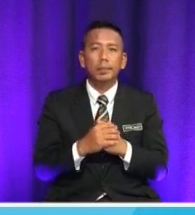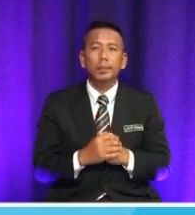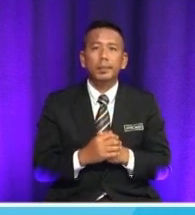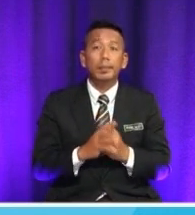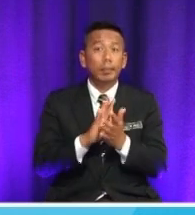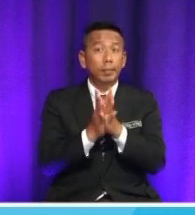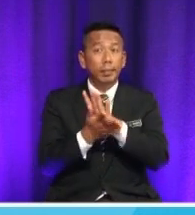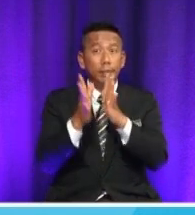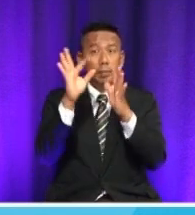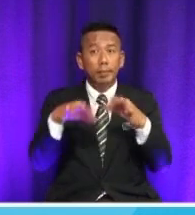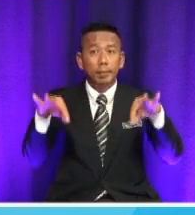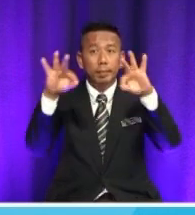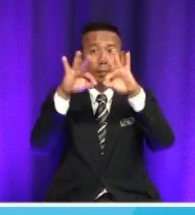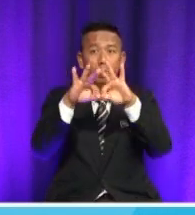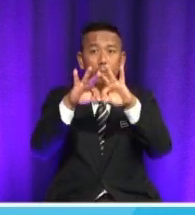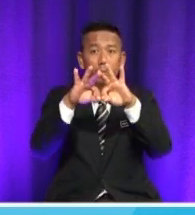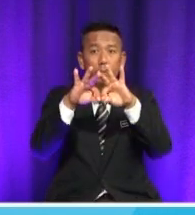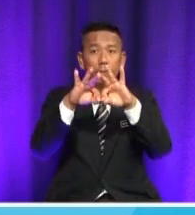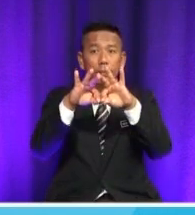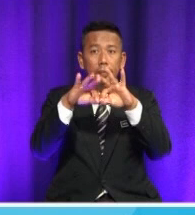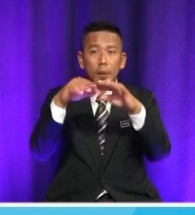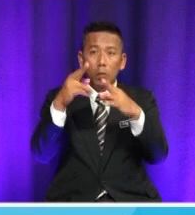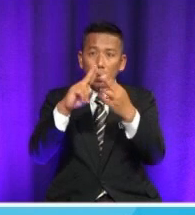yang penting kita merasa